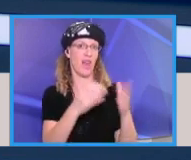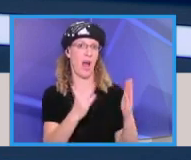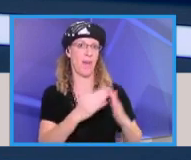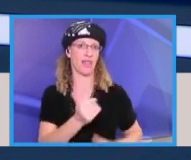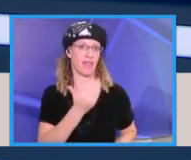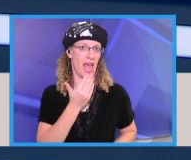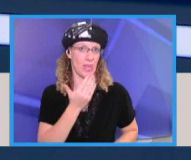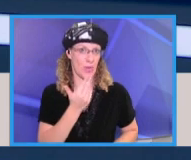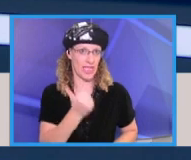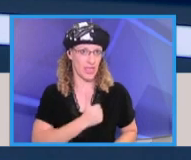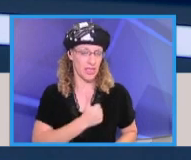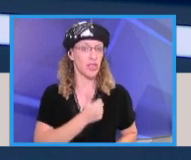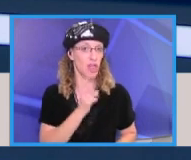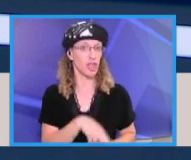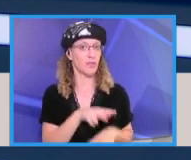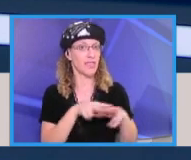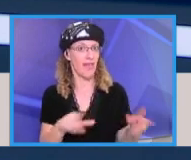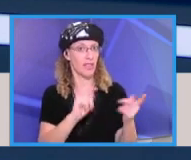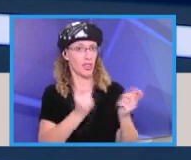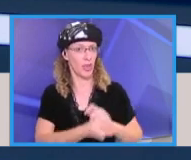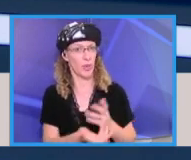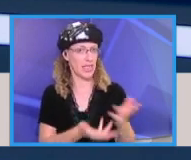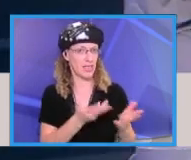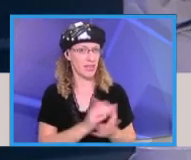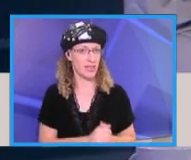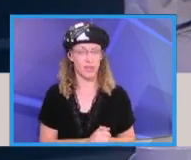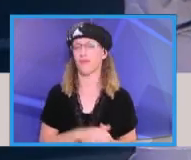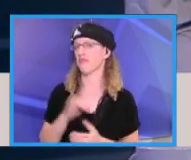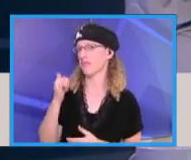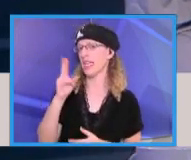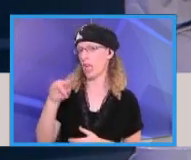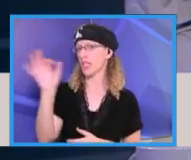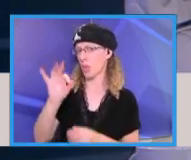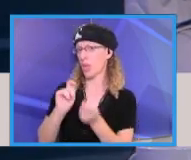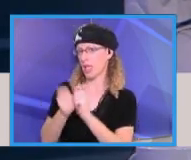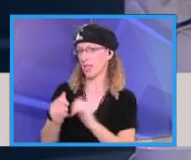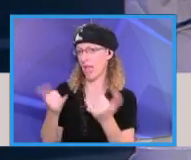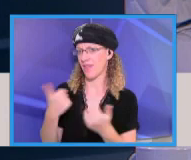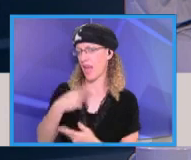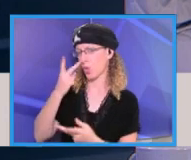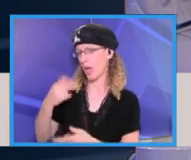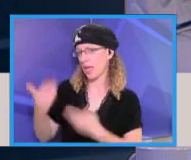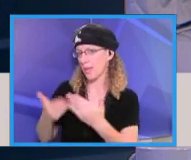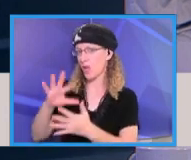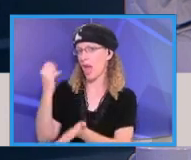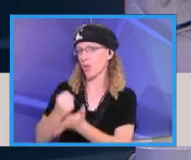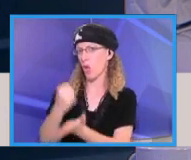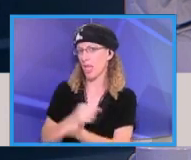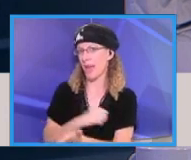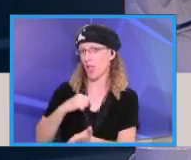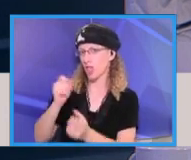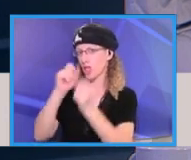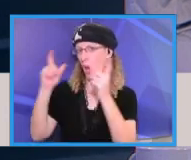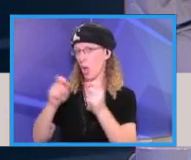היהודי. יש סיכוי לשינוי המצב, בועז ארד? כן, יש סיכוי, כיוון שאנחנו רואים את כל הכשרויות הפרטיות